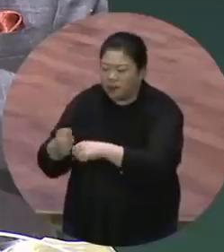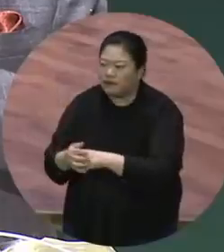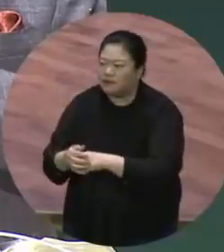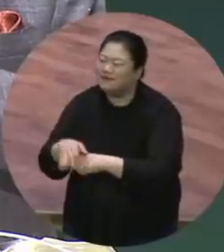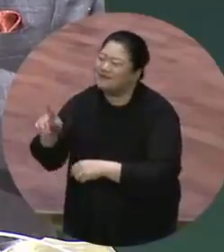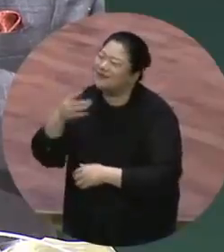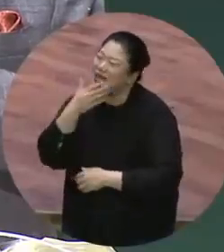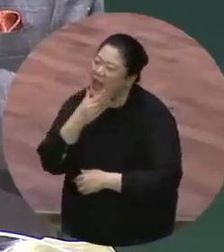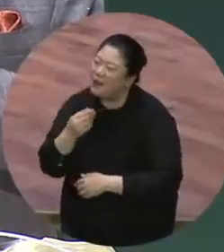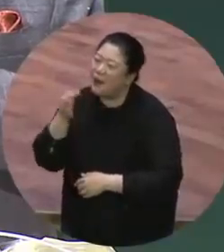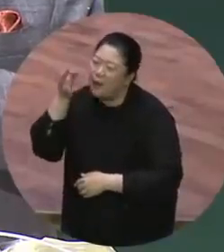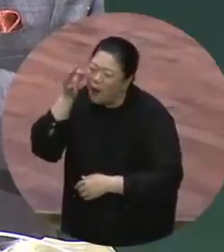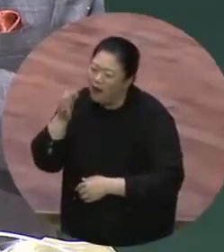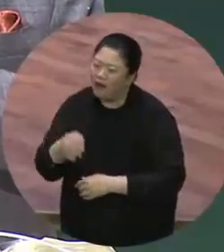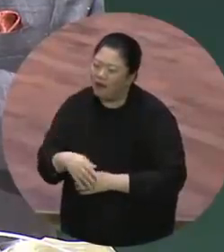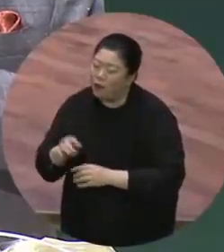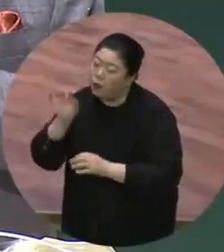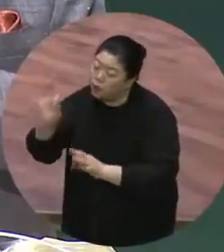참 입이 무서운 거요.